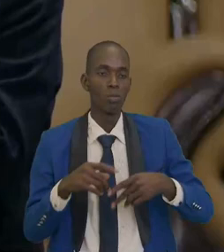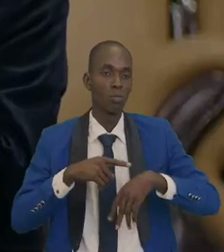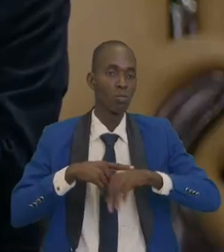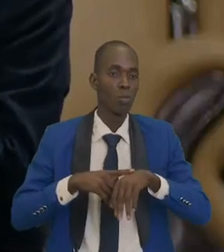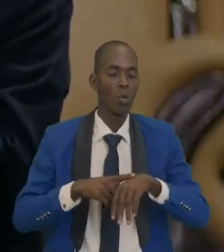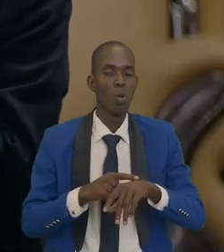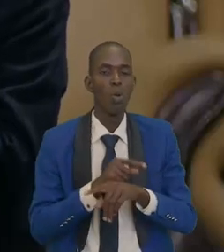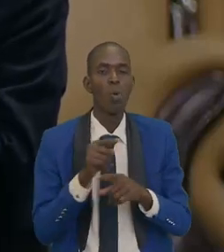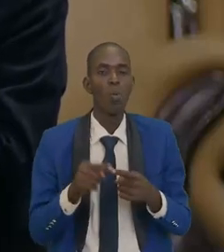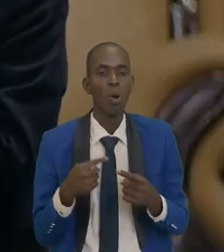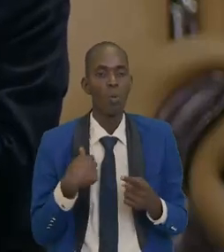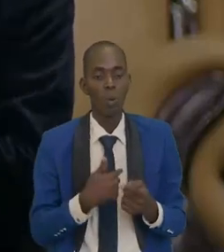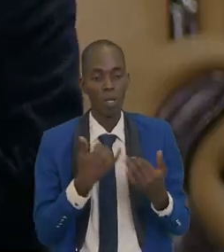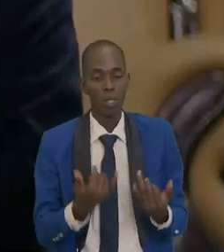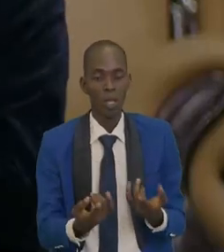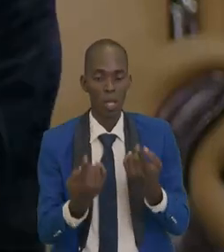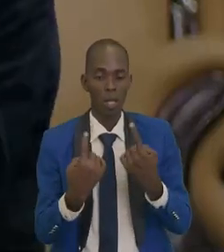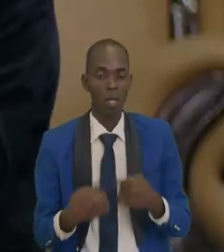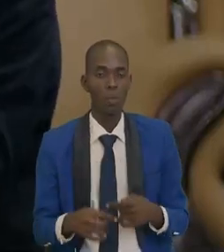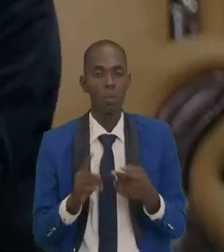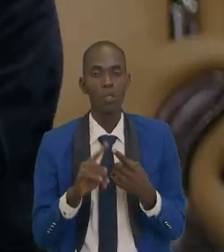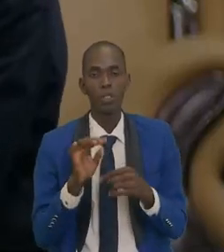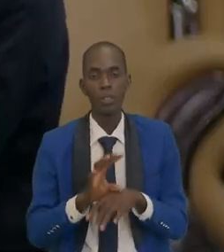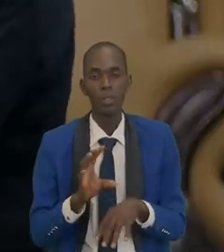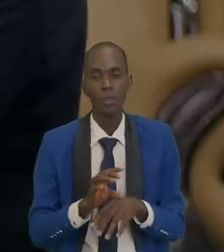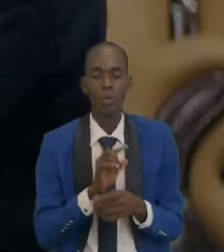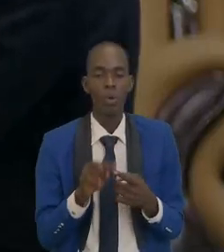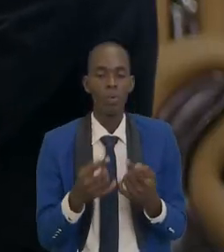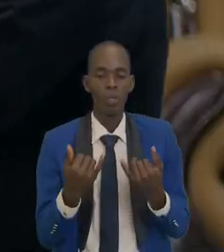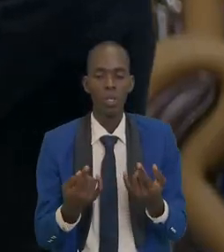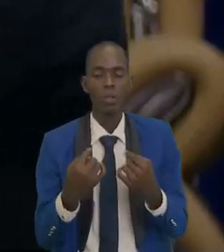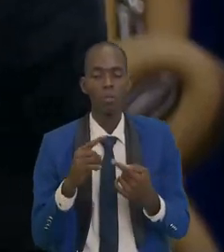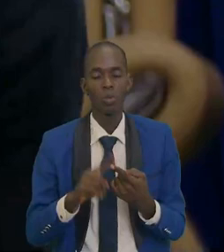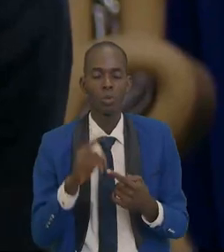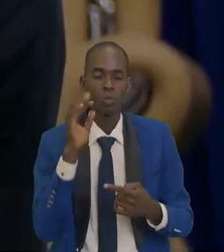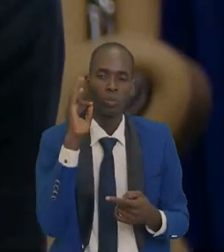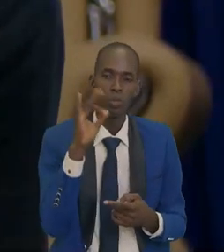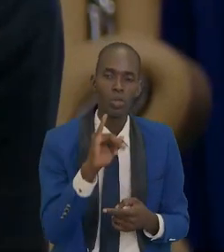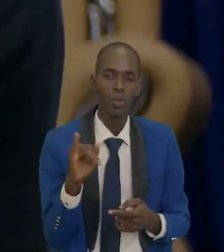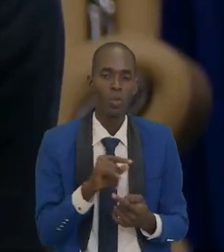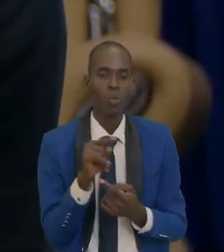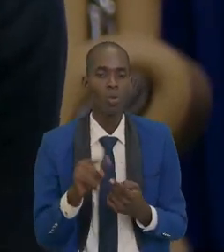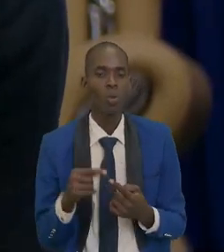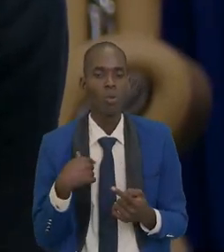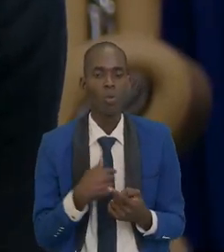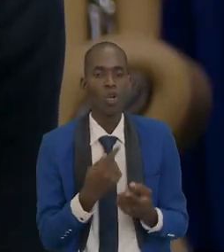Mais quand nous venons à l'église, quand nous venons prêcher, quand nous